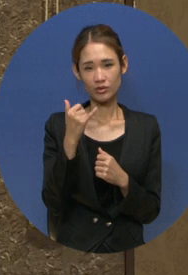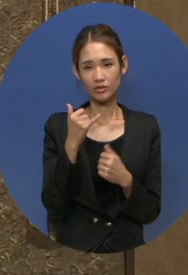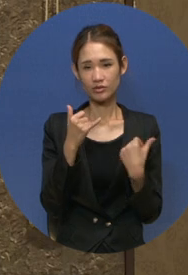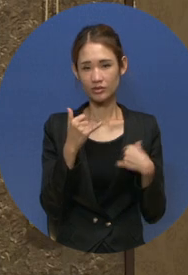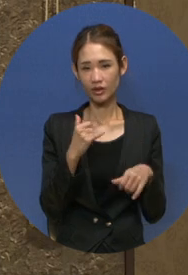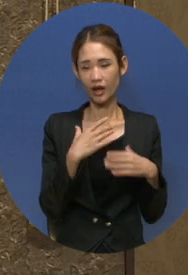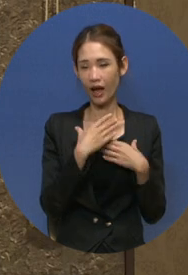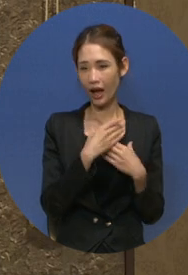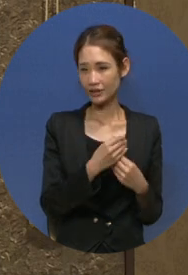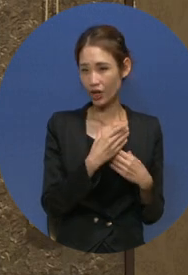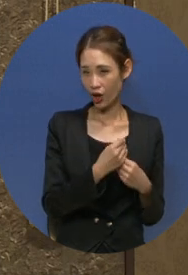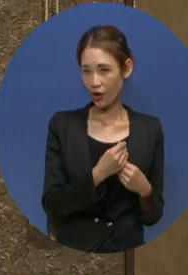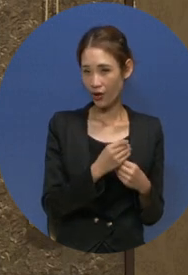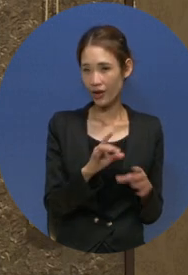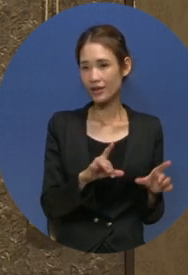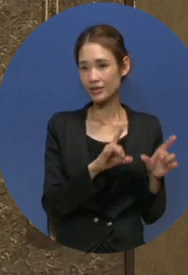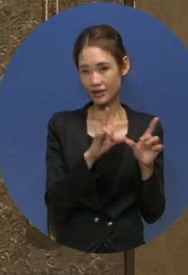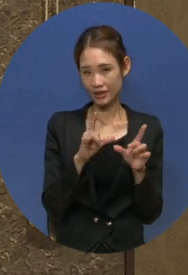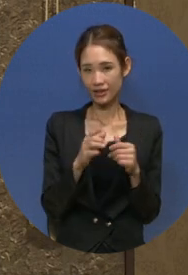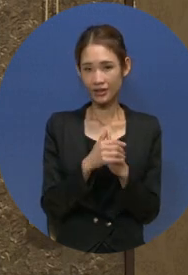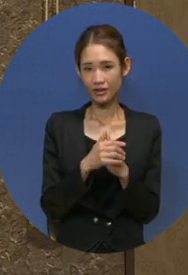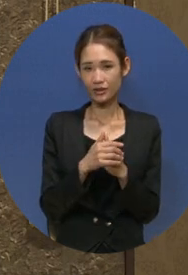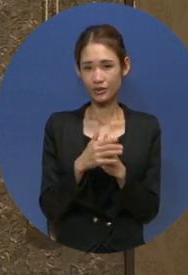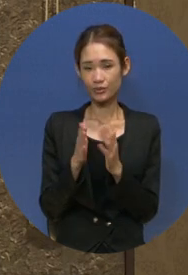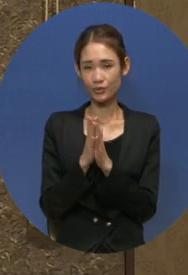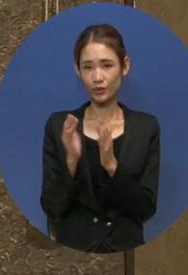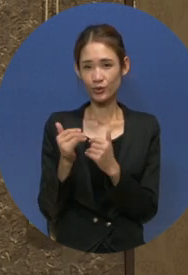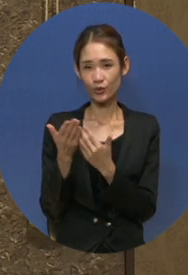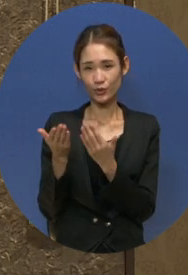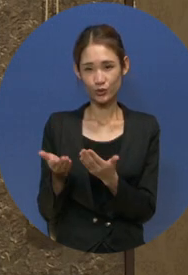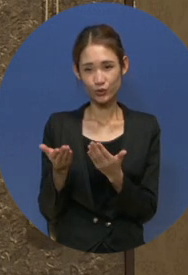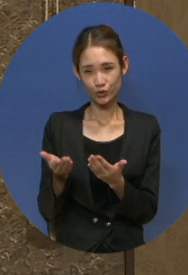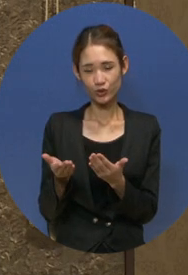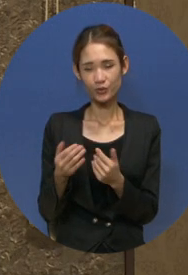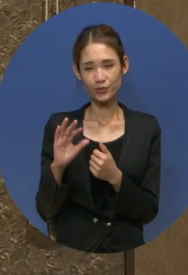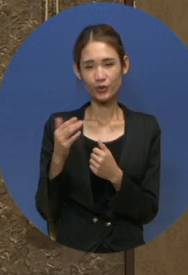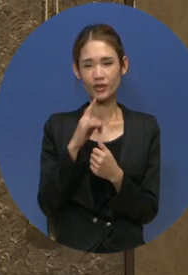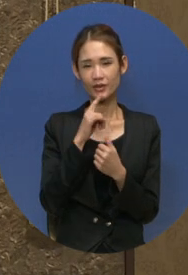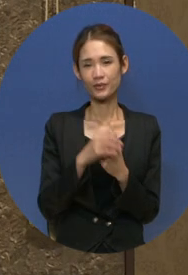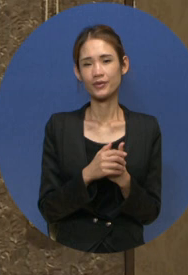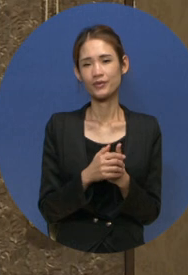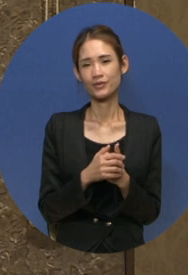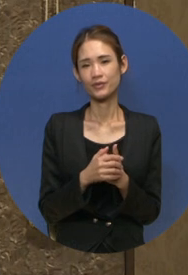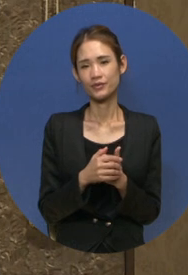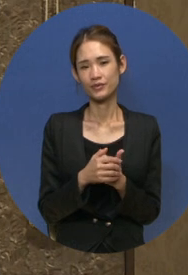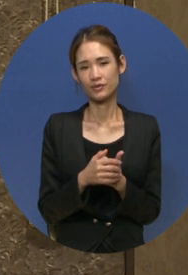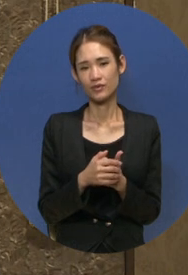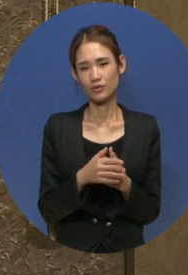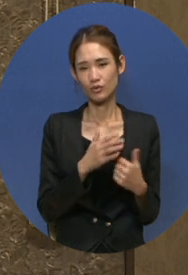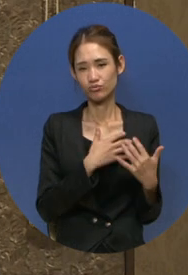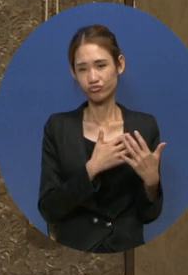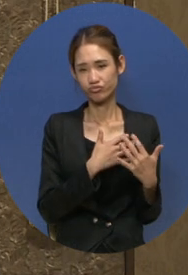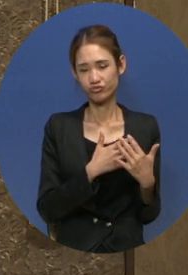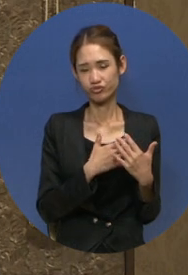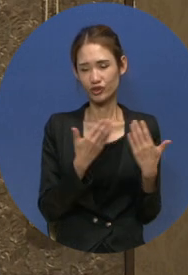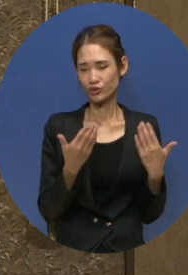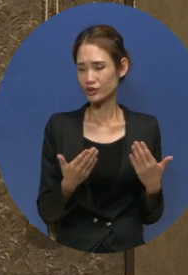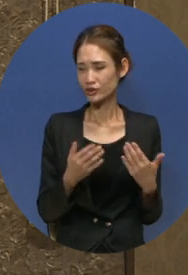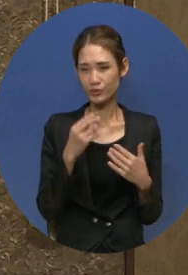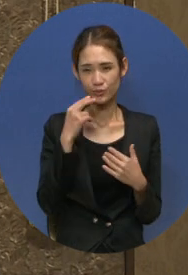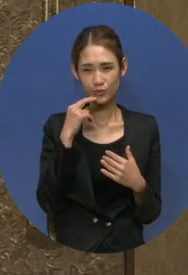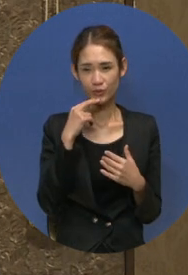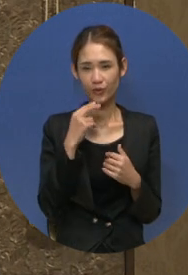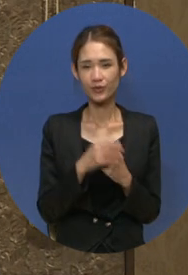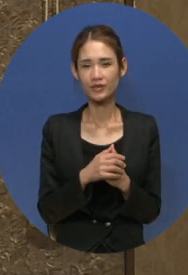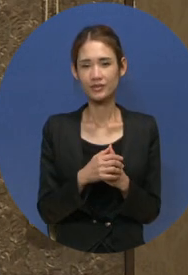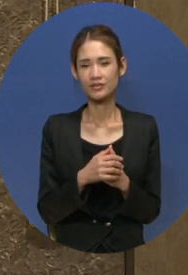자녀가 안전하게 쉬고 자녀도 안전해야지 본인들의 심도 심이 되잖아요. 그렇죠. 예, 불안하면은 또 그럼요, 쉬는 것도 쉬는 게